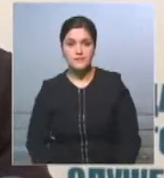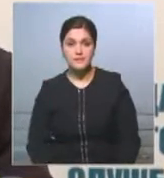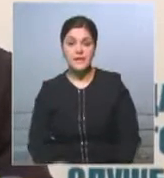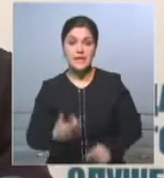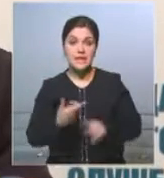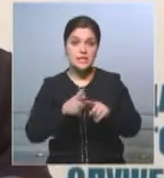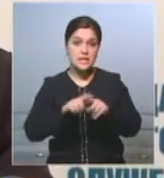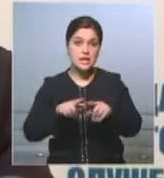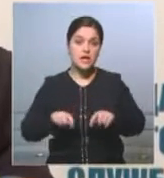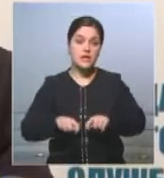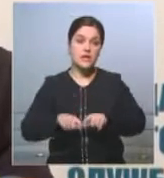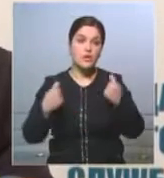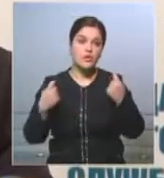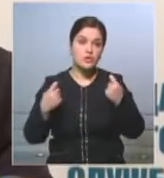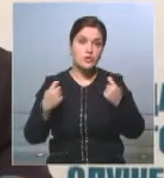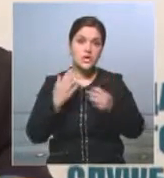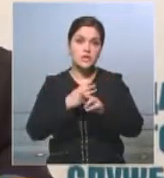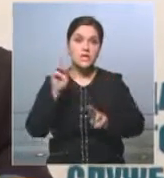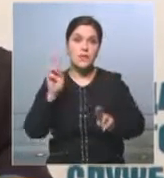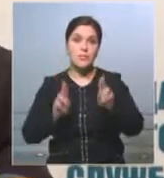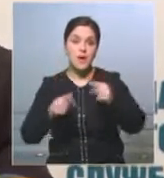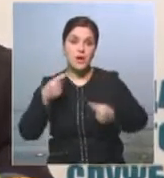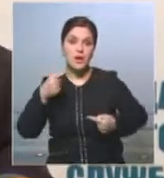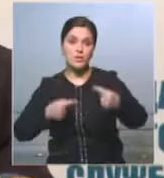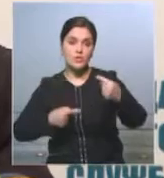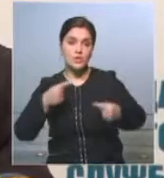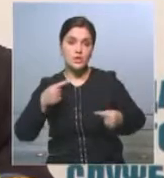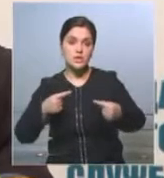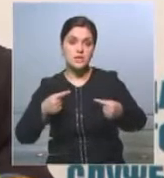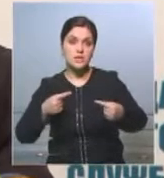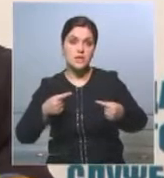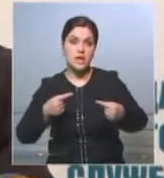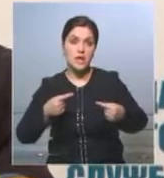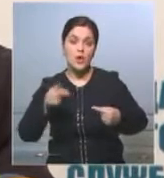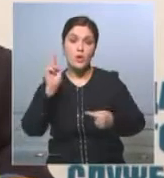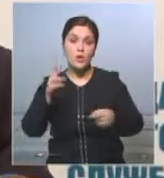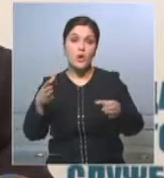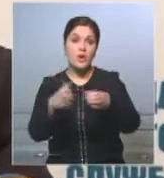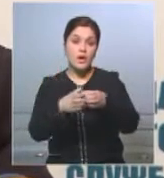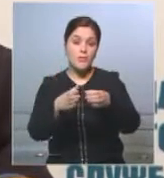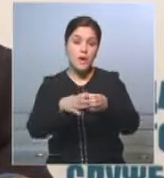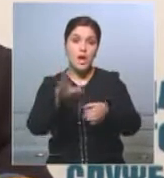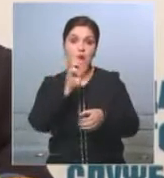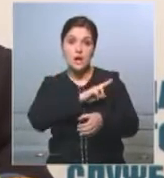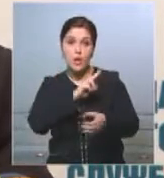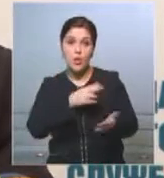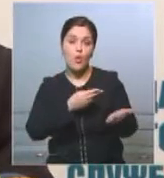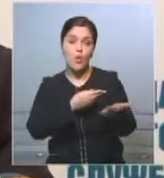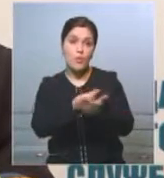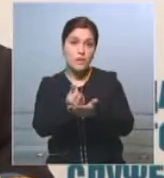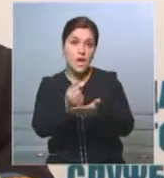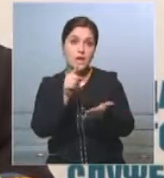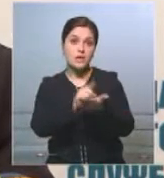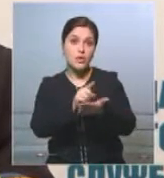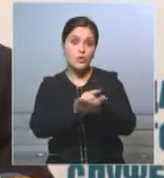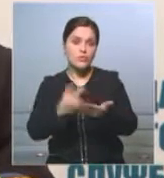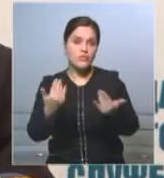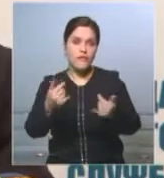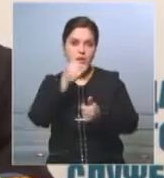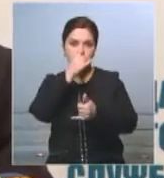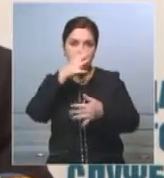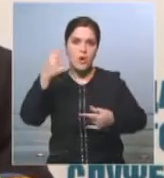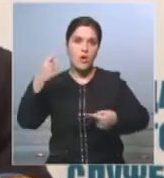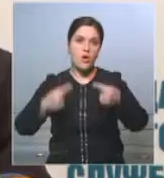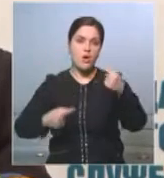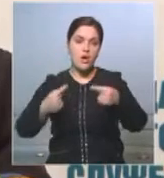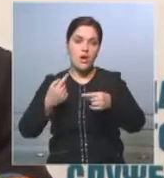Очень сильно нарушается принцип конкуренции. Те компании, которые работали с уплатой налогов, они сегодня не могут